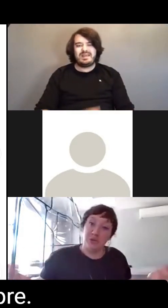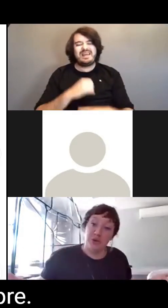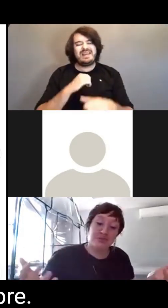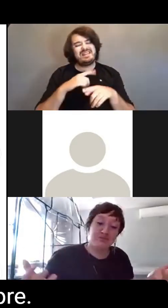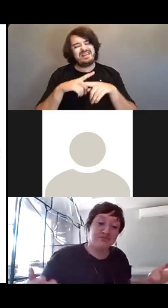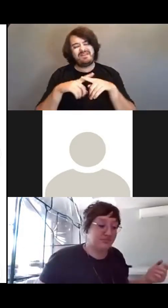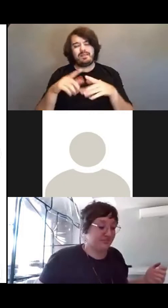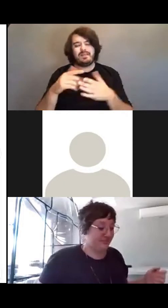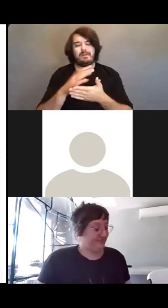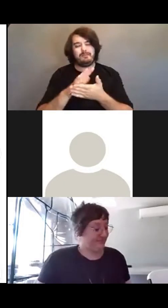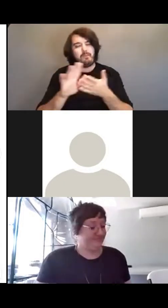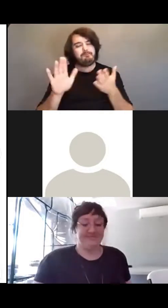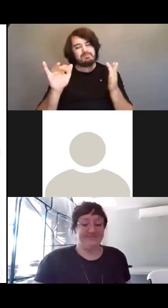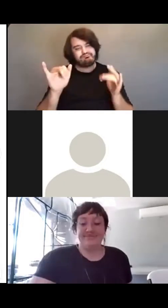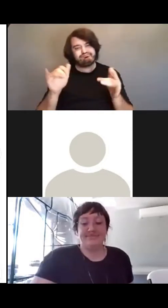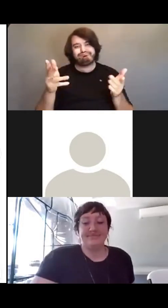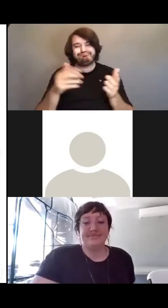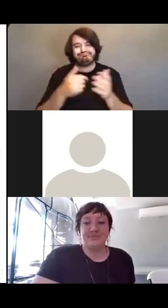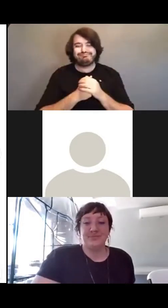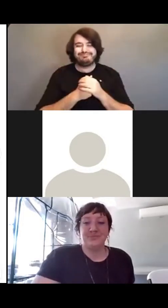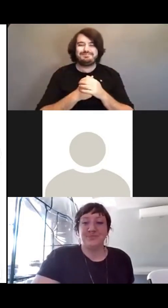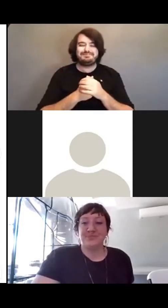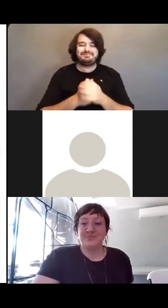ça propre.